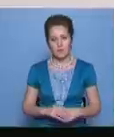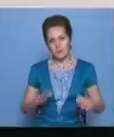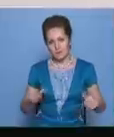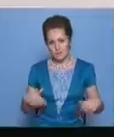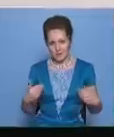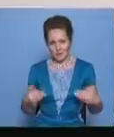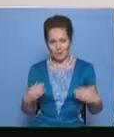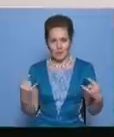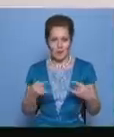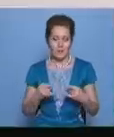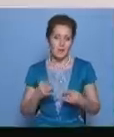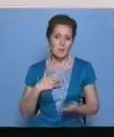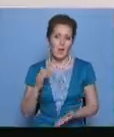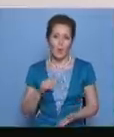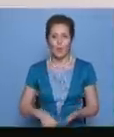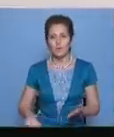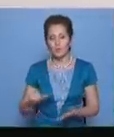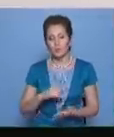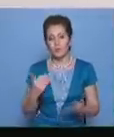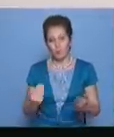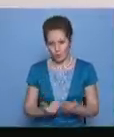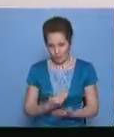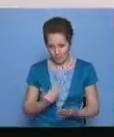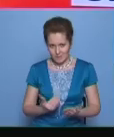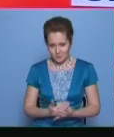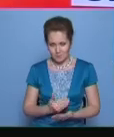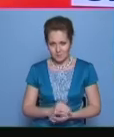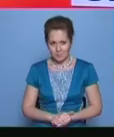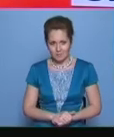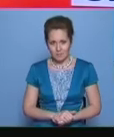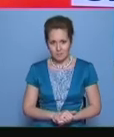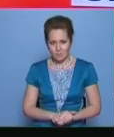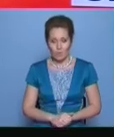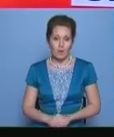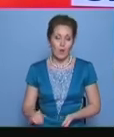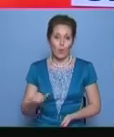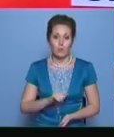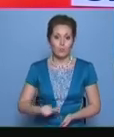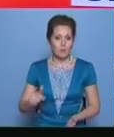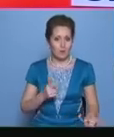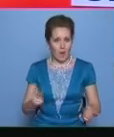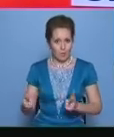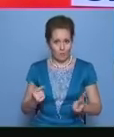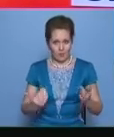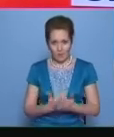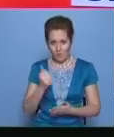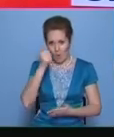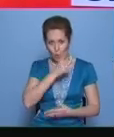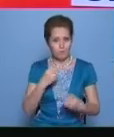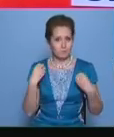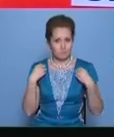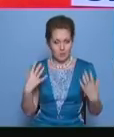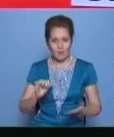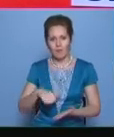Здравствуйте! На телеканале «Моя Удмуртия» выпуск новостей в студии Анастасия Редько. Удмуртия готовится к новогодним праздникам. Глава республики